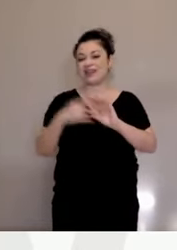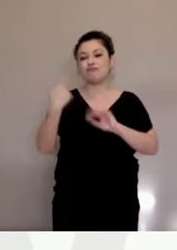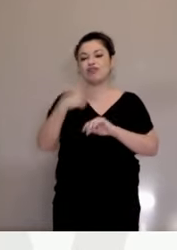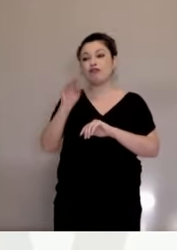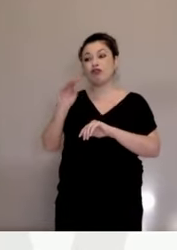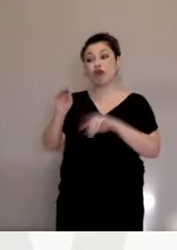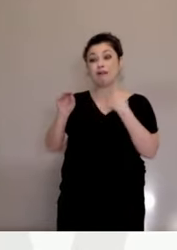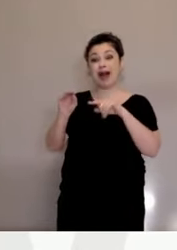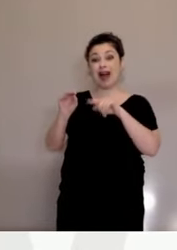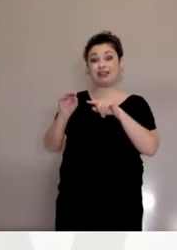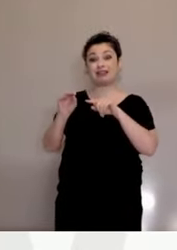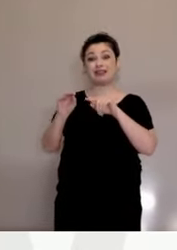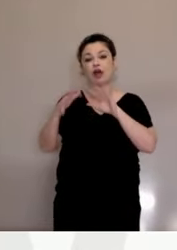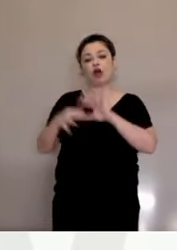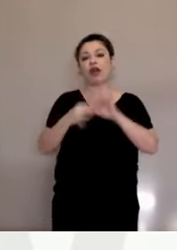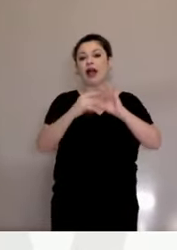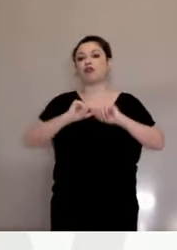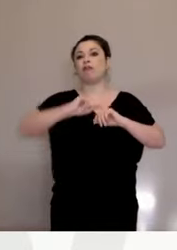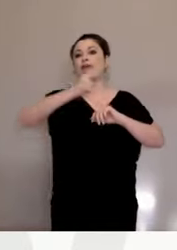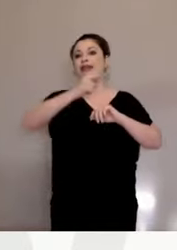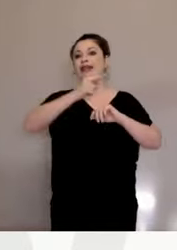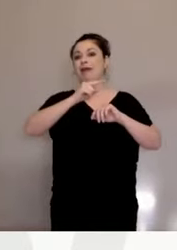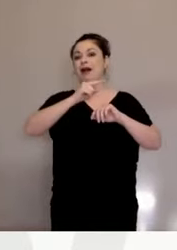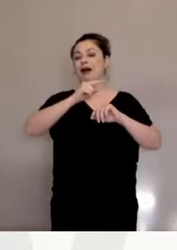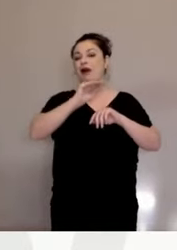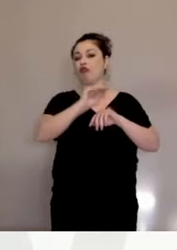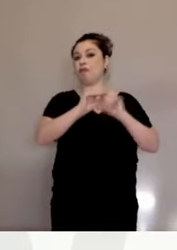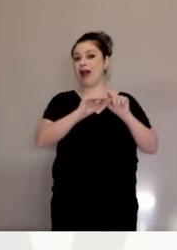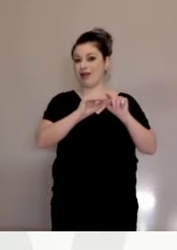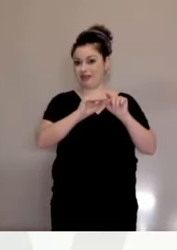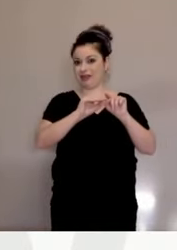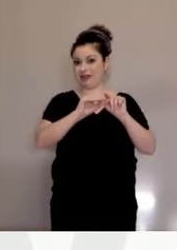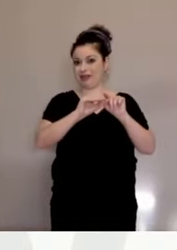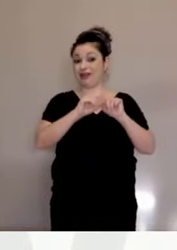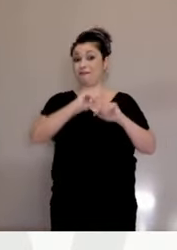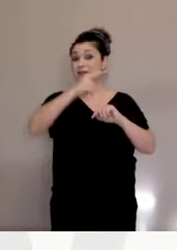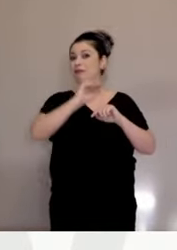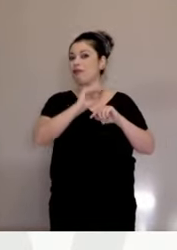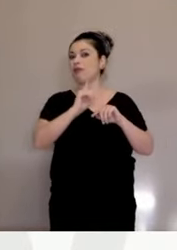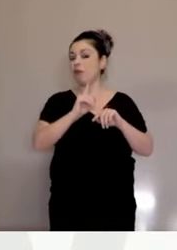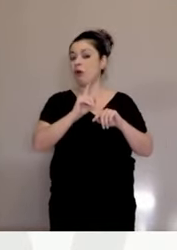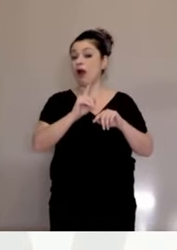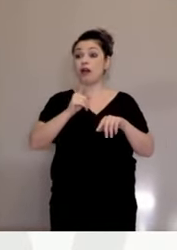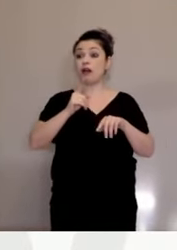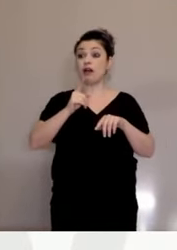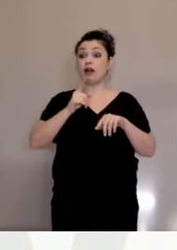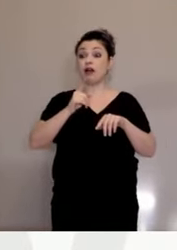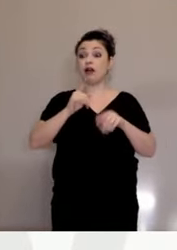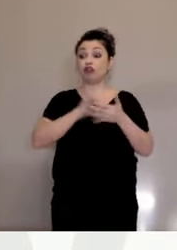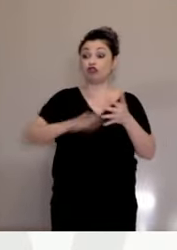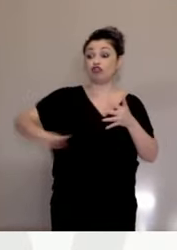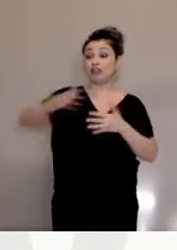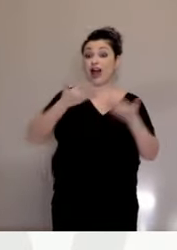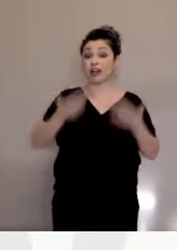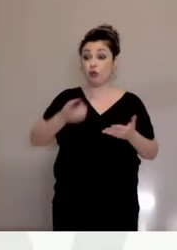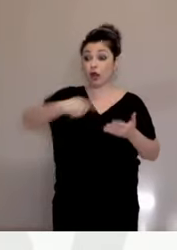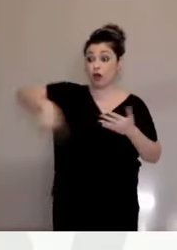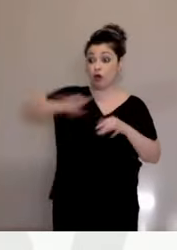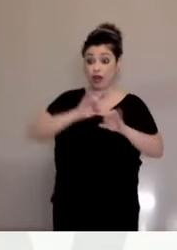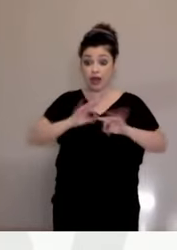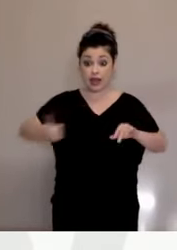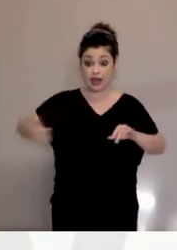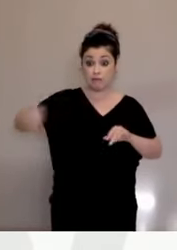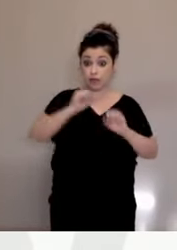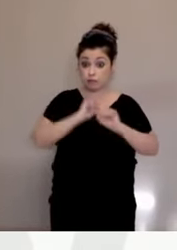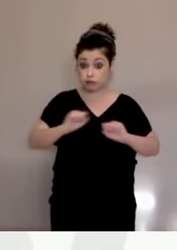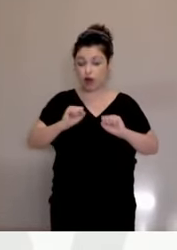prima domanda. Possiamo essere liberi nella società attuale? Certo,